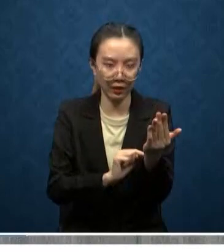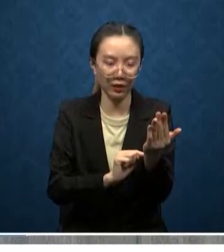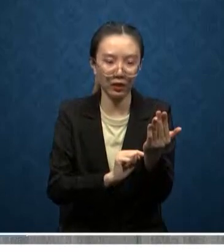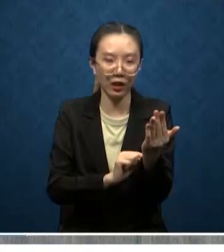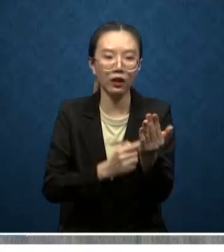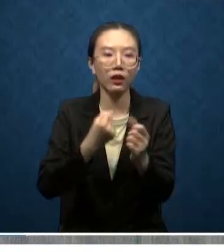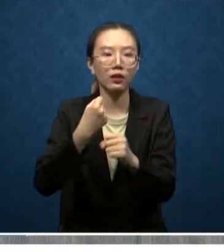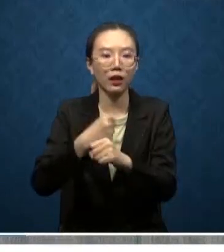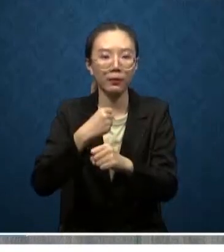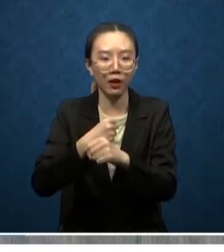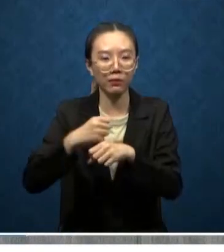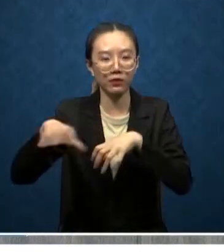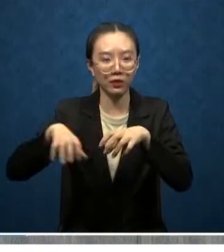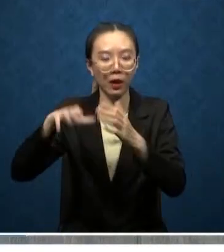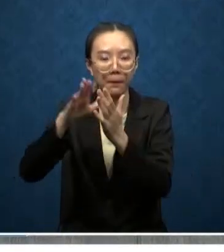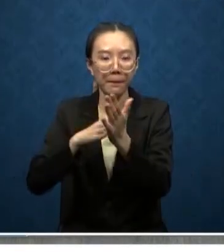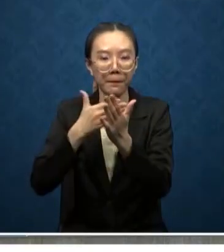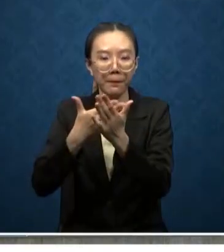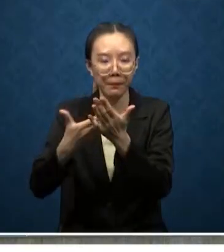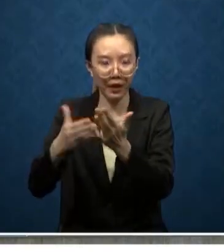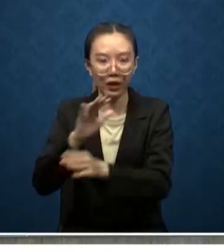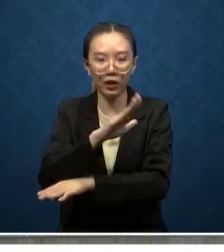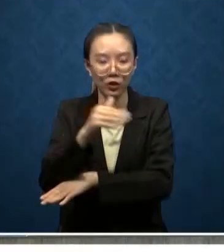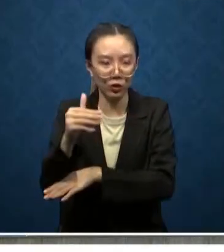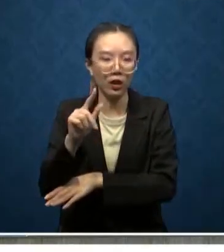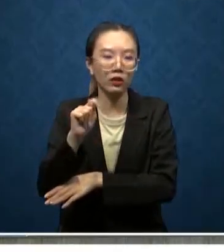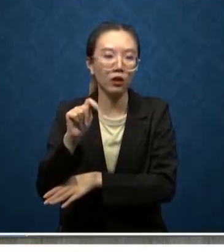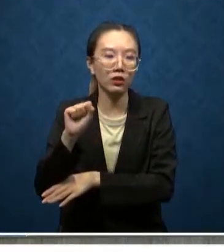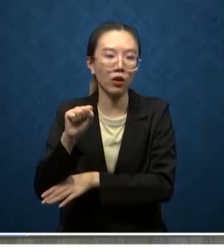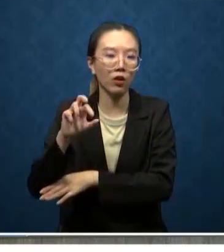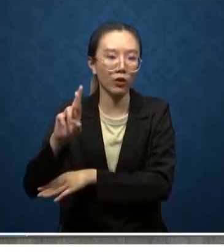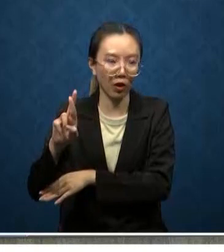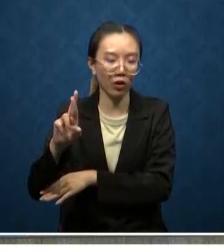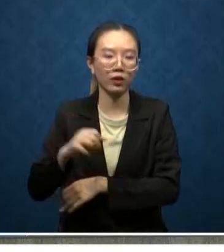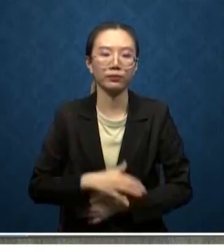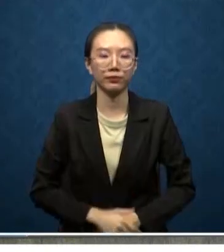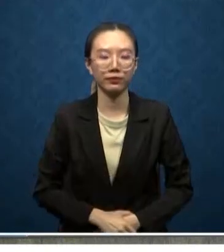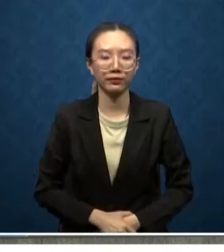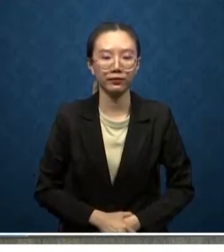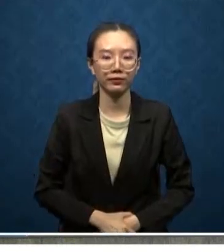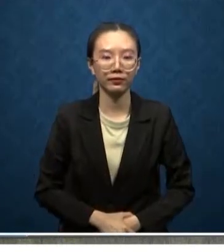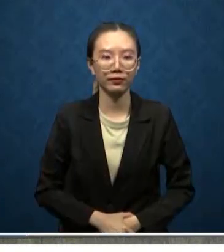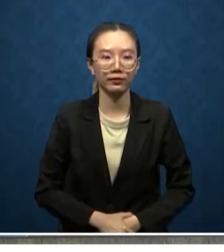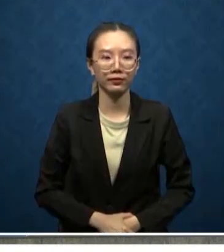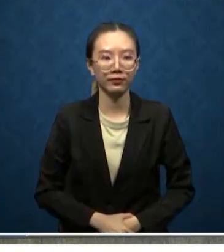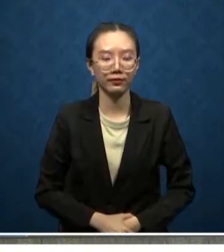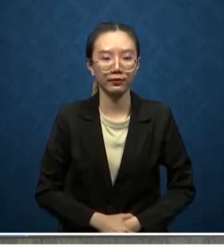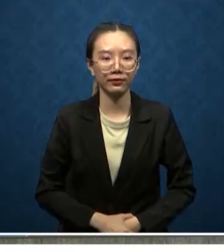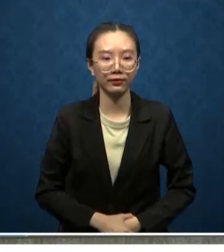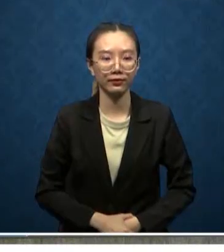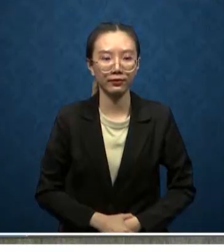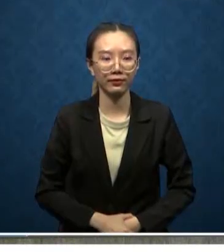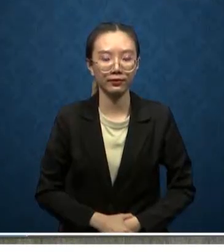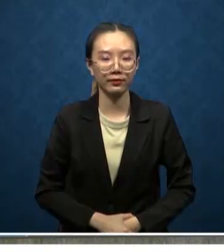และดำเนินการตามยุทธศาสตร์ชาติหรือตสรสักเล็กน้อยนะครับท่าน